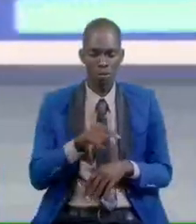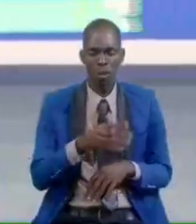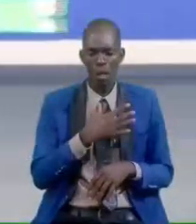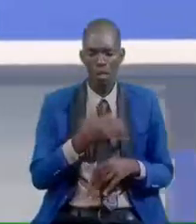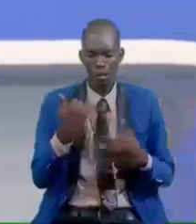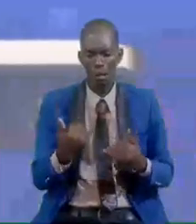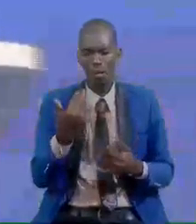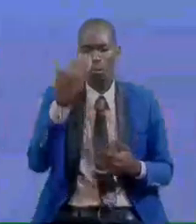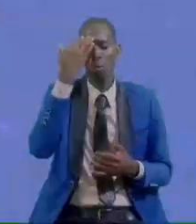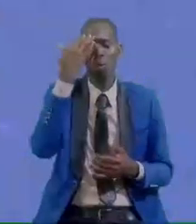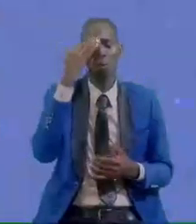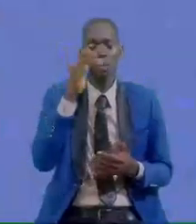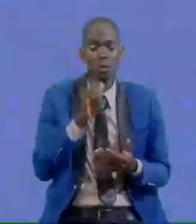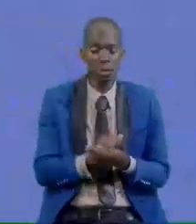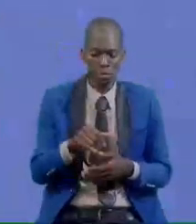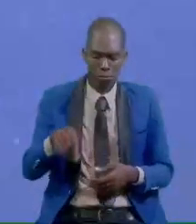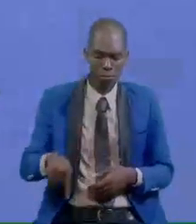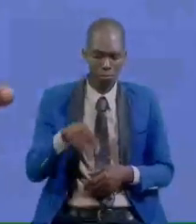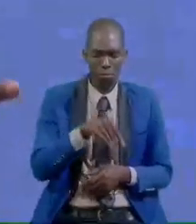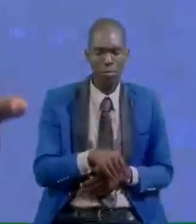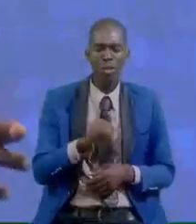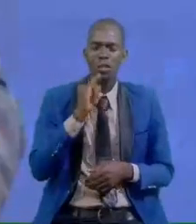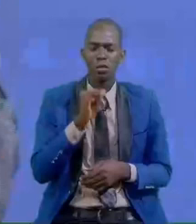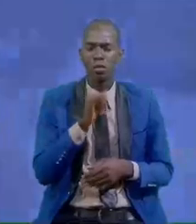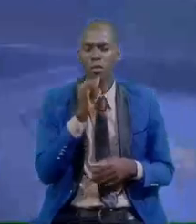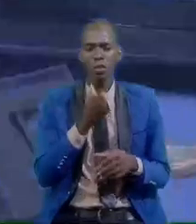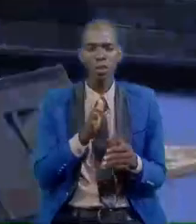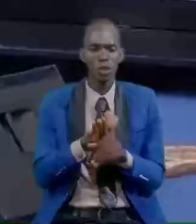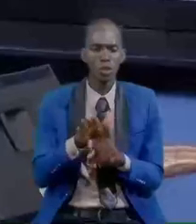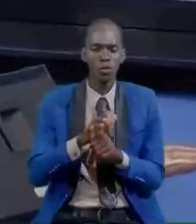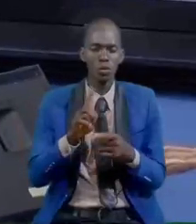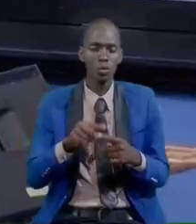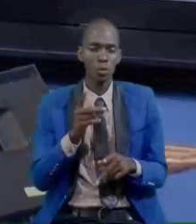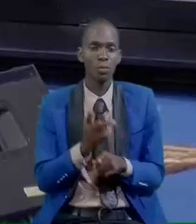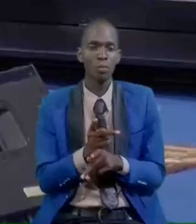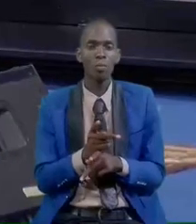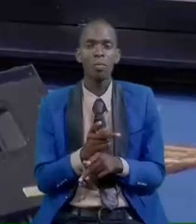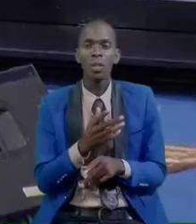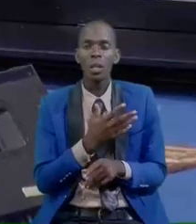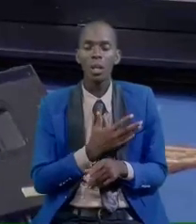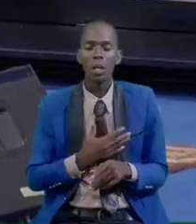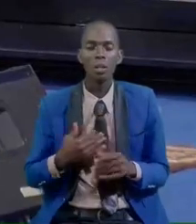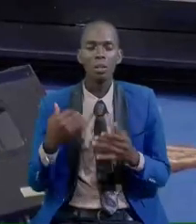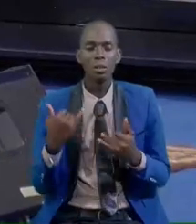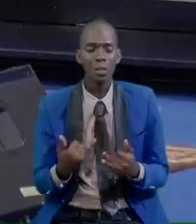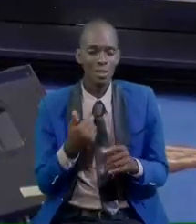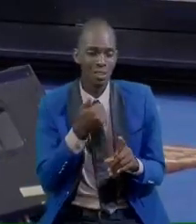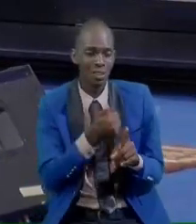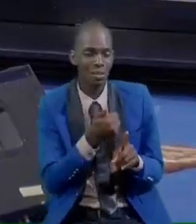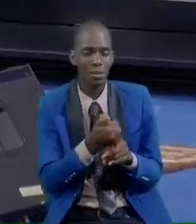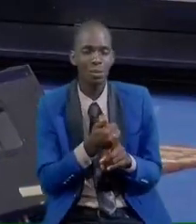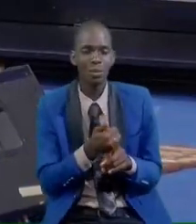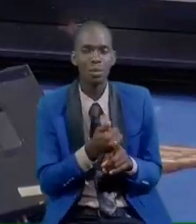a vu que les chaînes et les jougs qu'il avait placés sur eux,